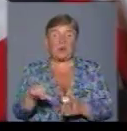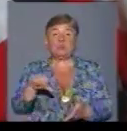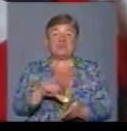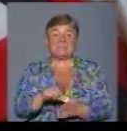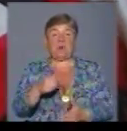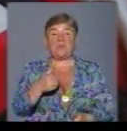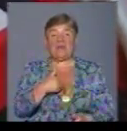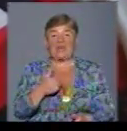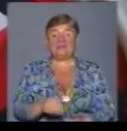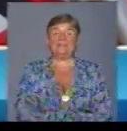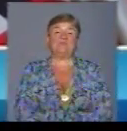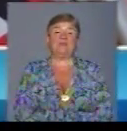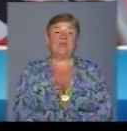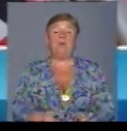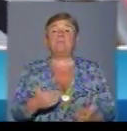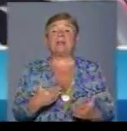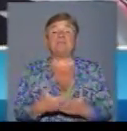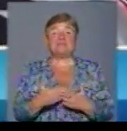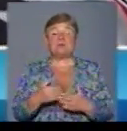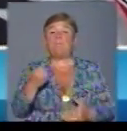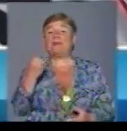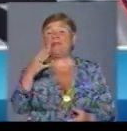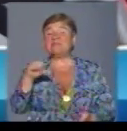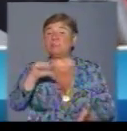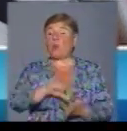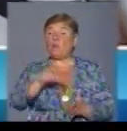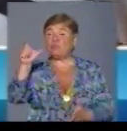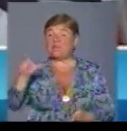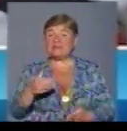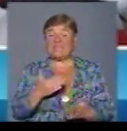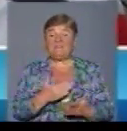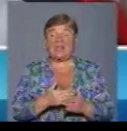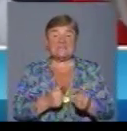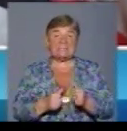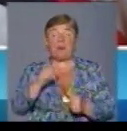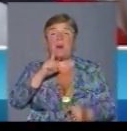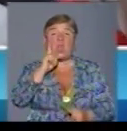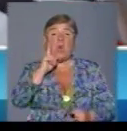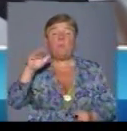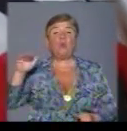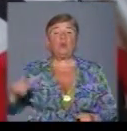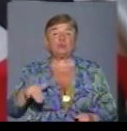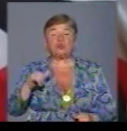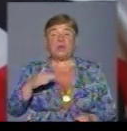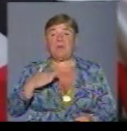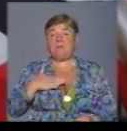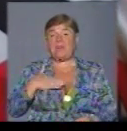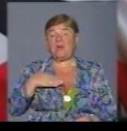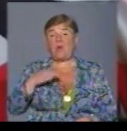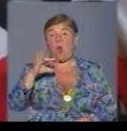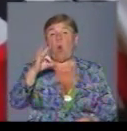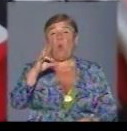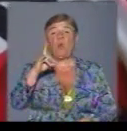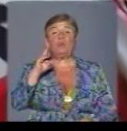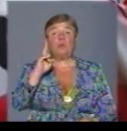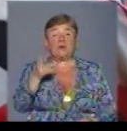На даний момент приблизно маємо 15 учасників. Наймолодший був це мій онук, який один рік і два